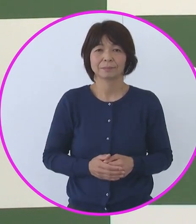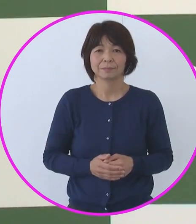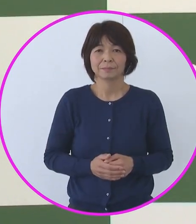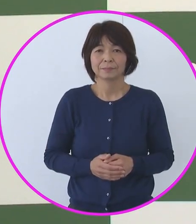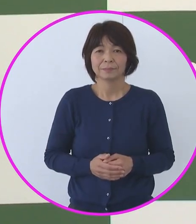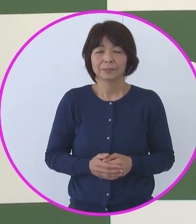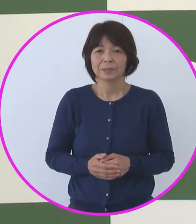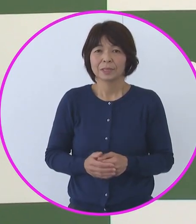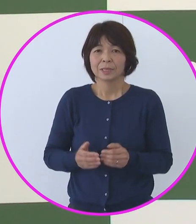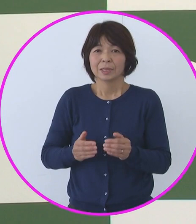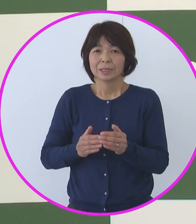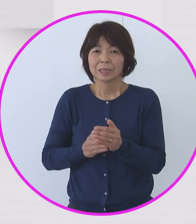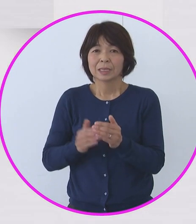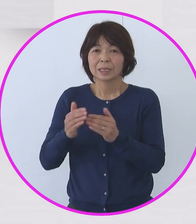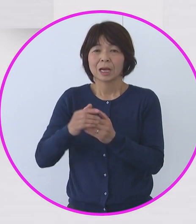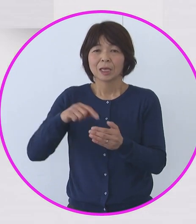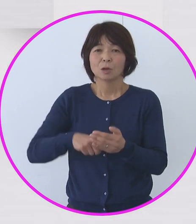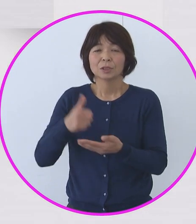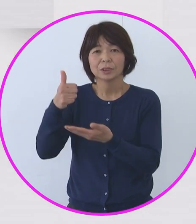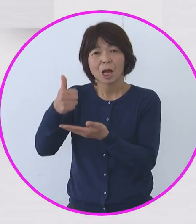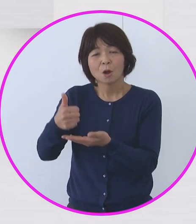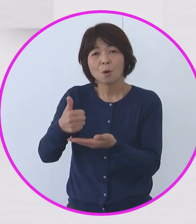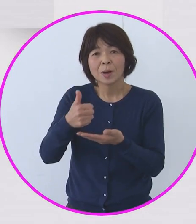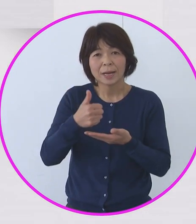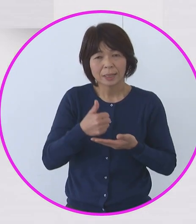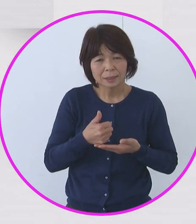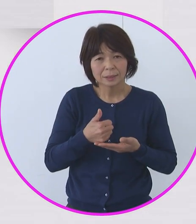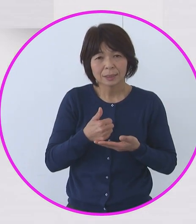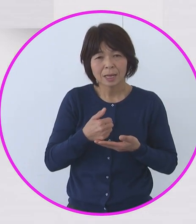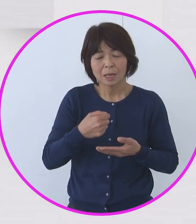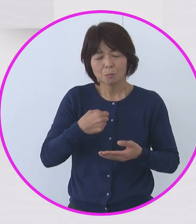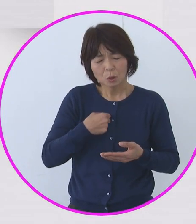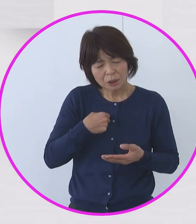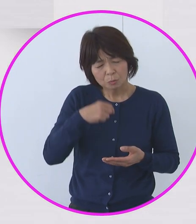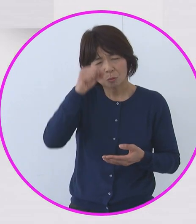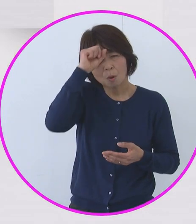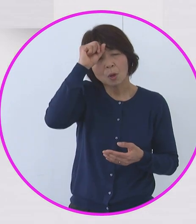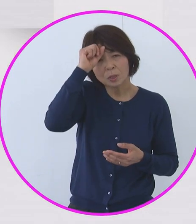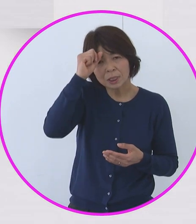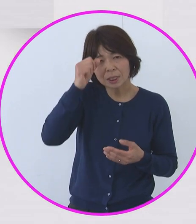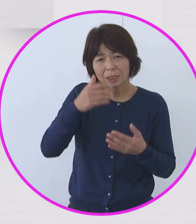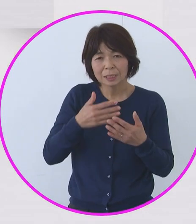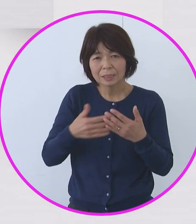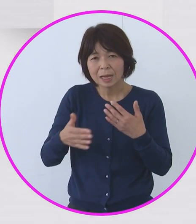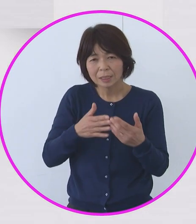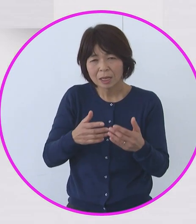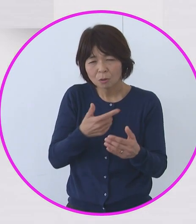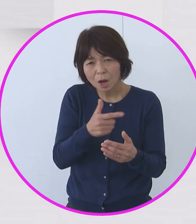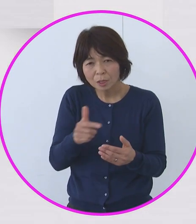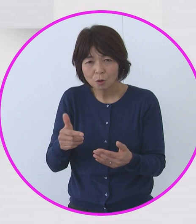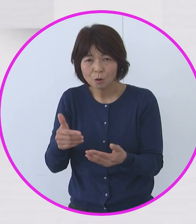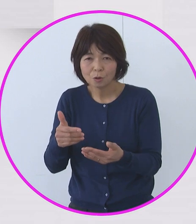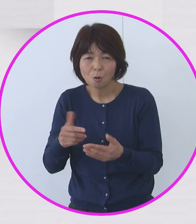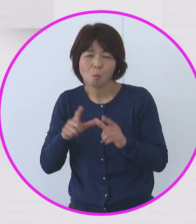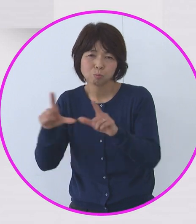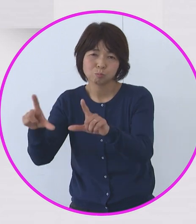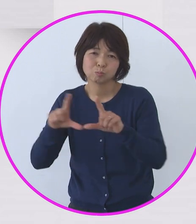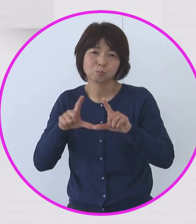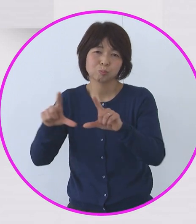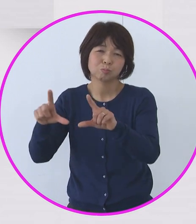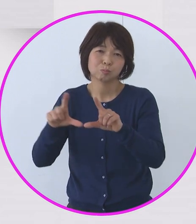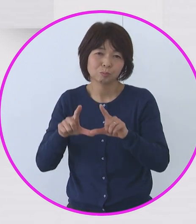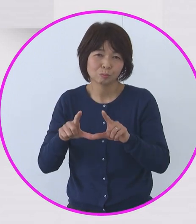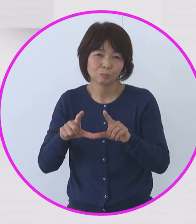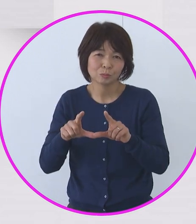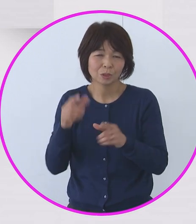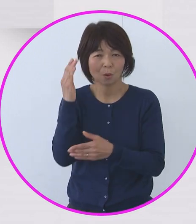年性認知症当事者の竹内豊さんを講師にお招きし、ご自身の体験談を交え認知症とともに生きる